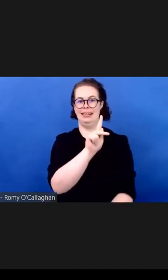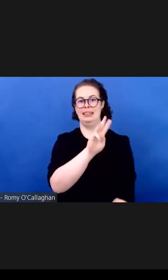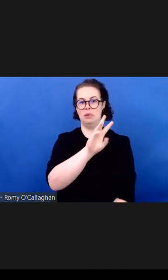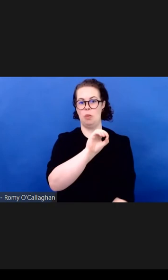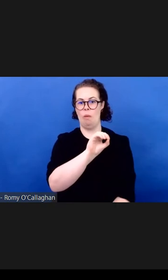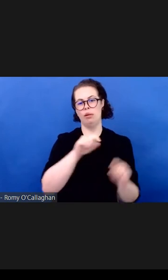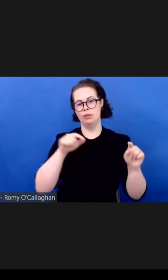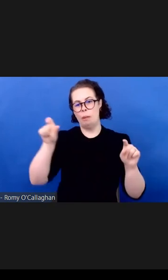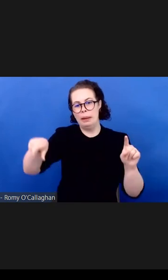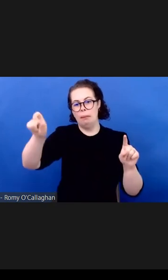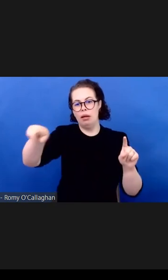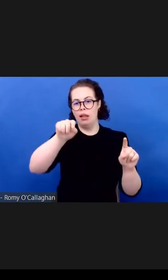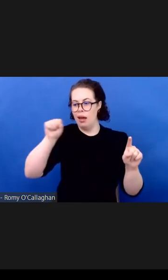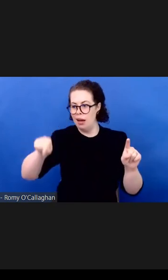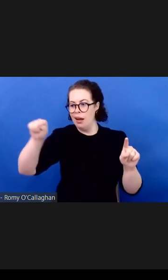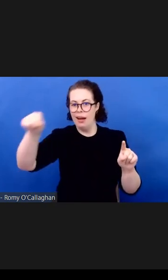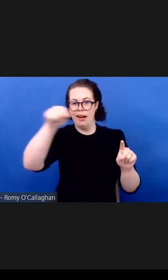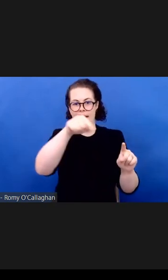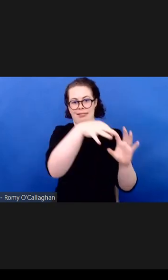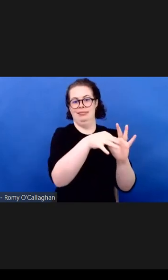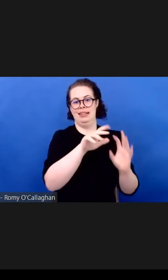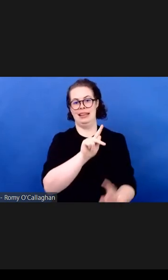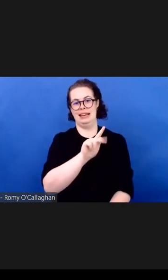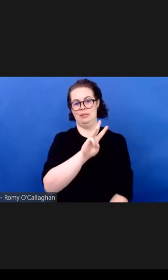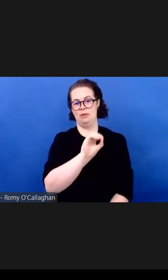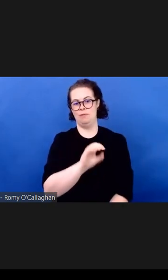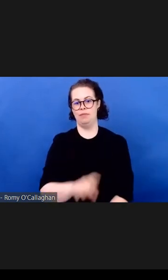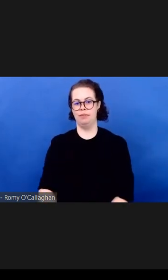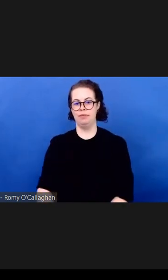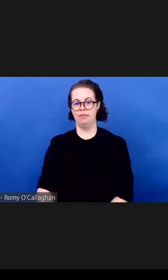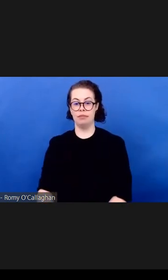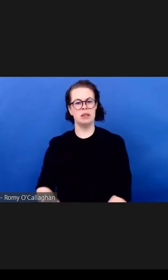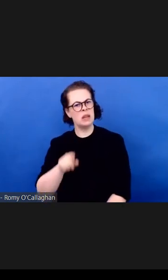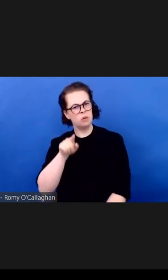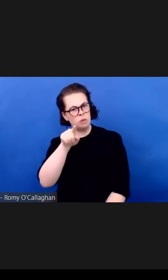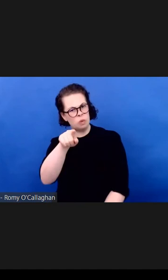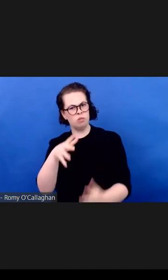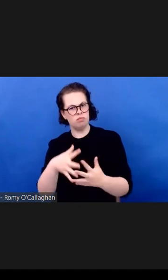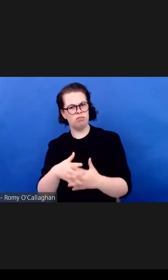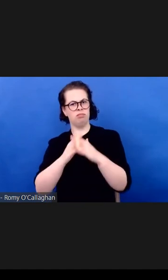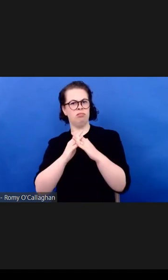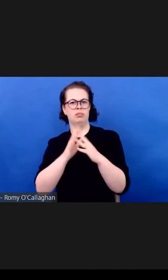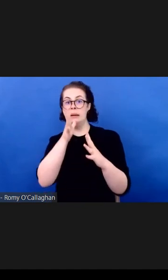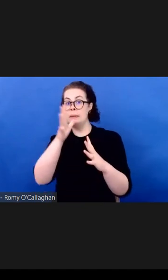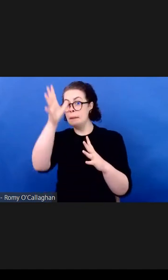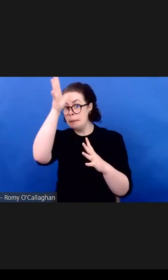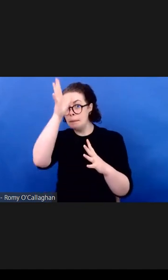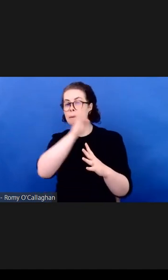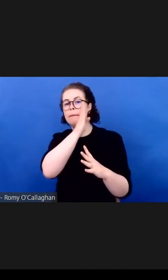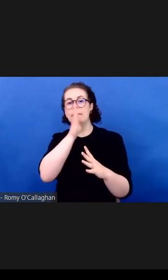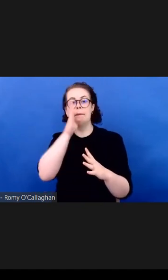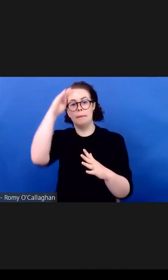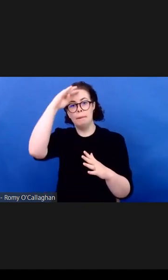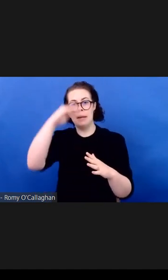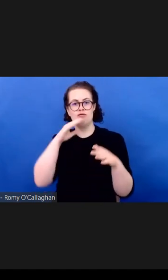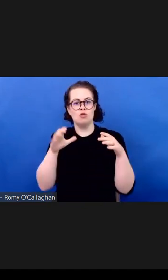আমার সঙ্গে কেডাব্লিউ এর সঙ্গে মানে যোগাযোগ হয়। দিদি আপনাদের মা বাবাদের দল সেটা কিসের